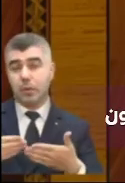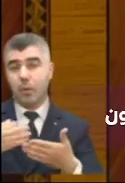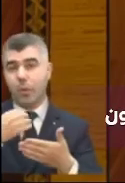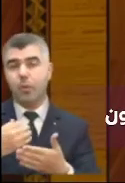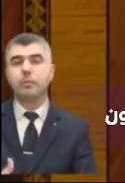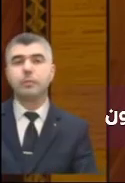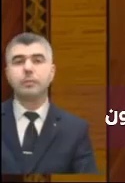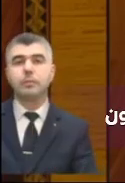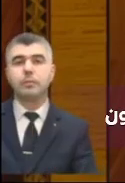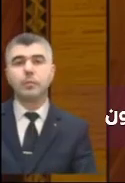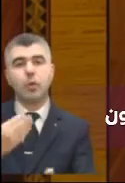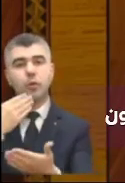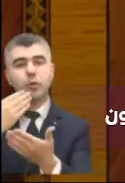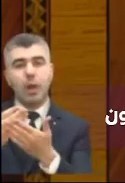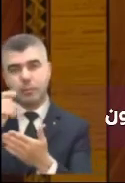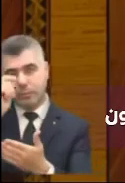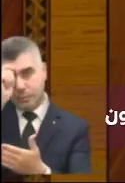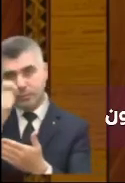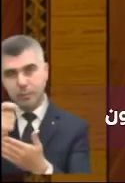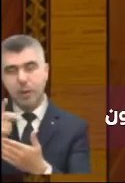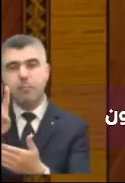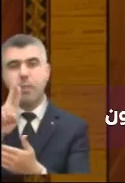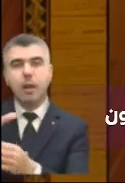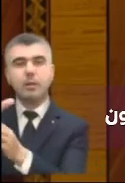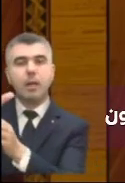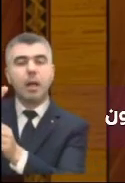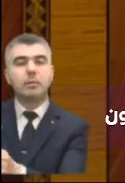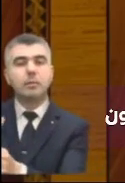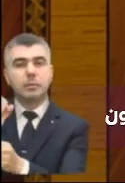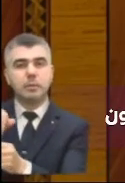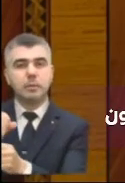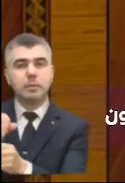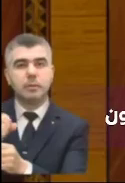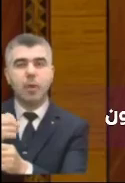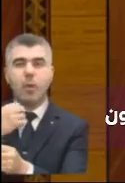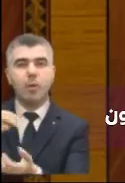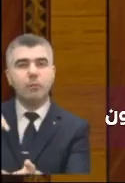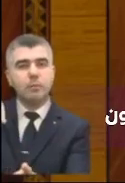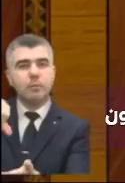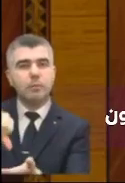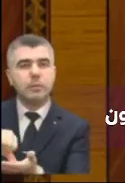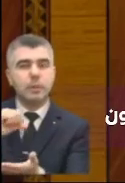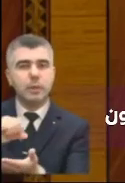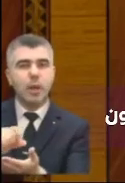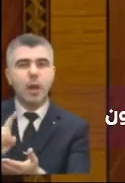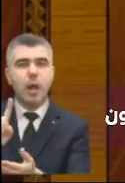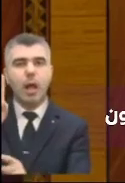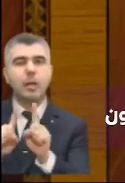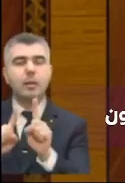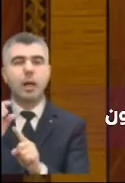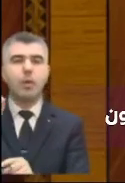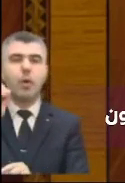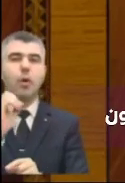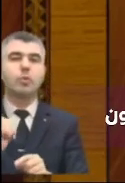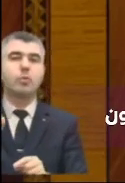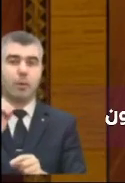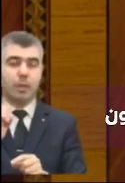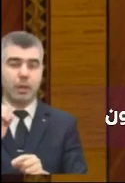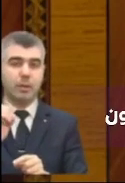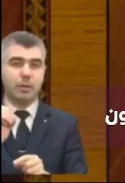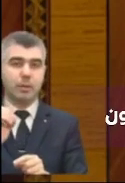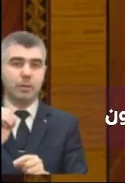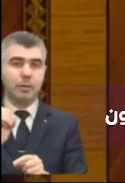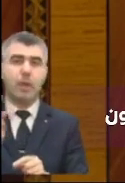ستتعزز. وفي هذا المجال أريد أن أشكر جلالة الملك على كلماته القوية التي عبر عنها في